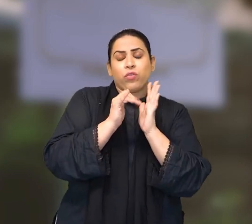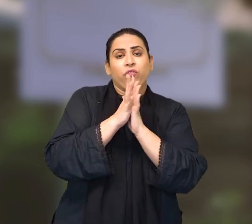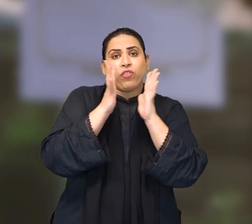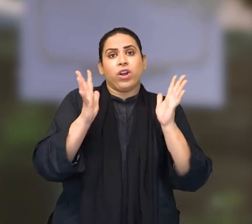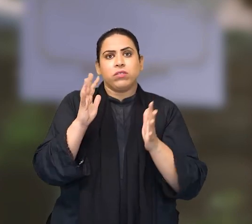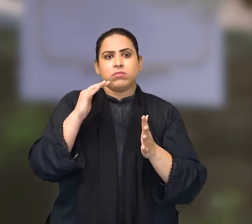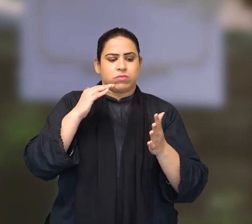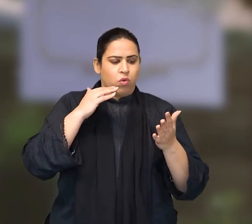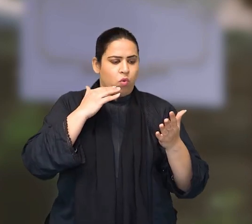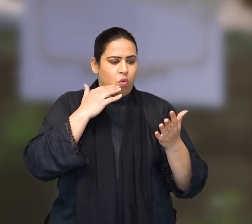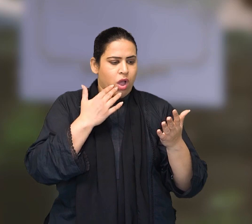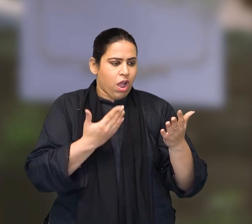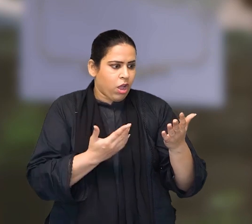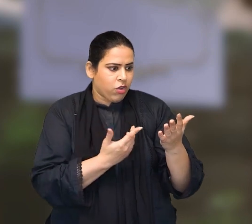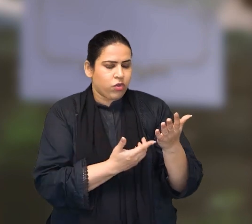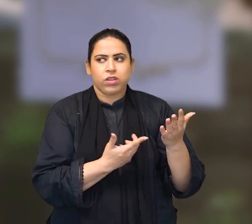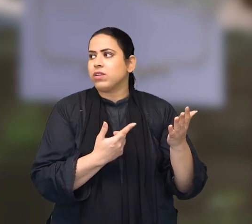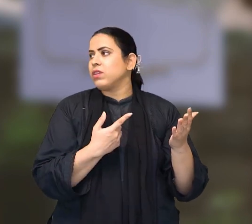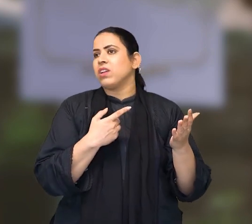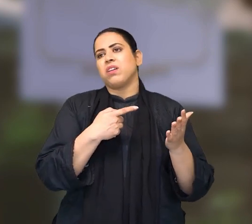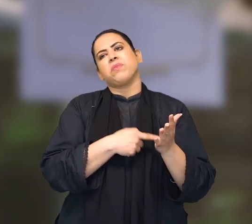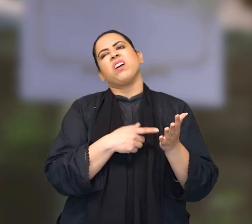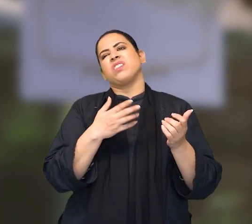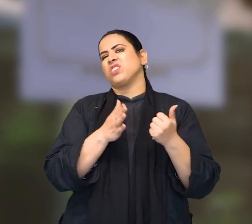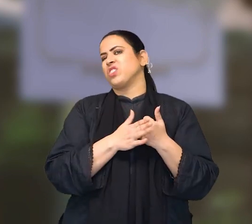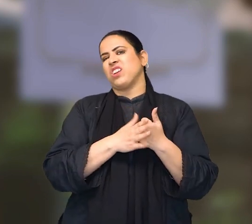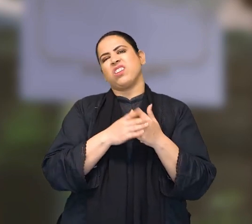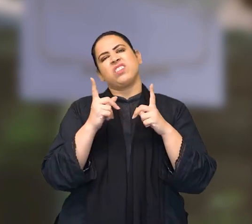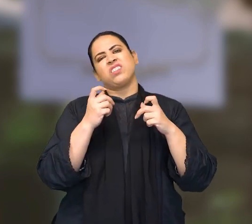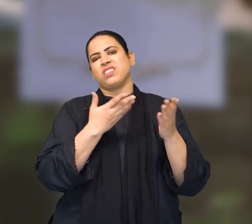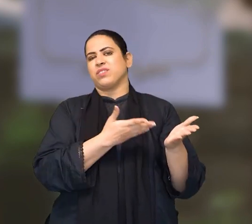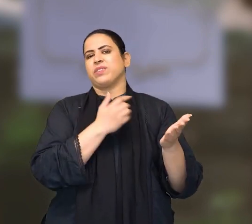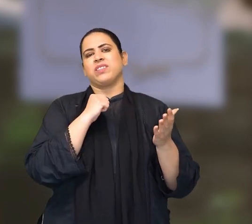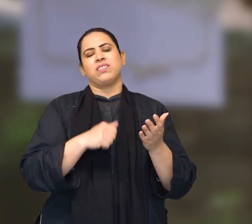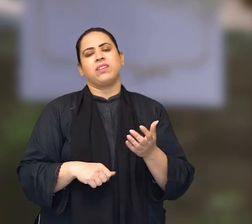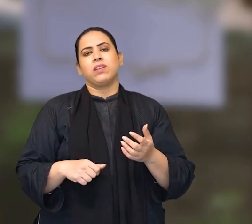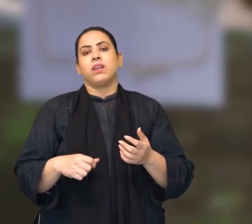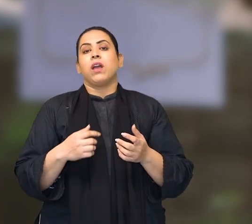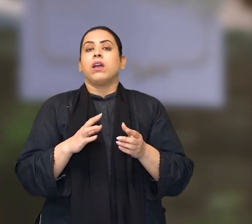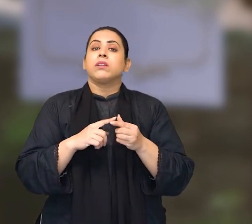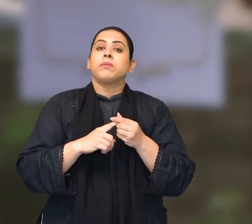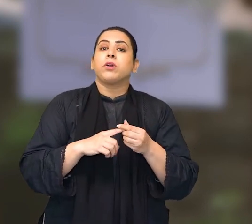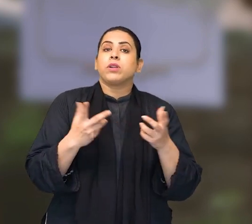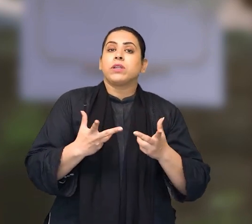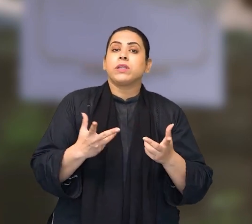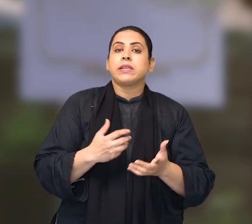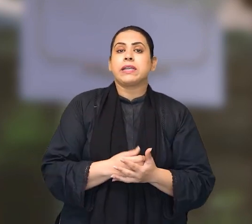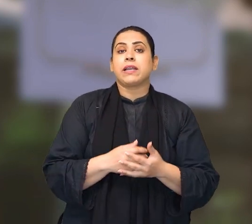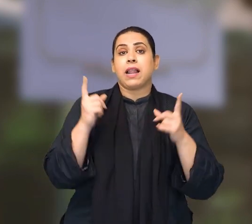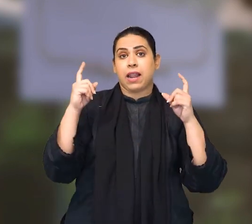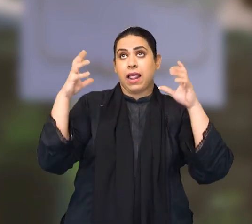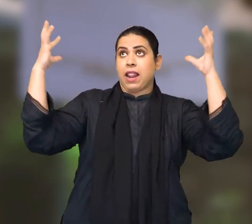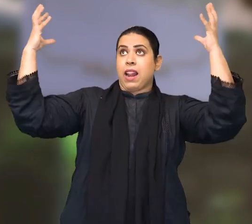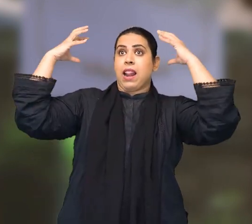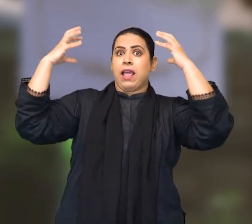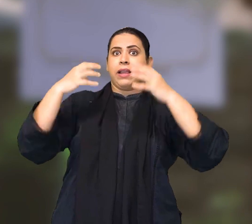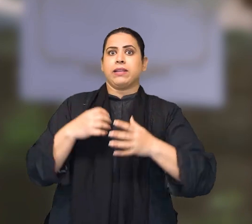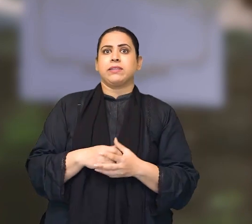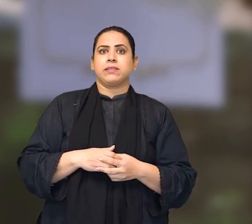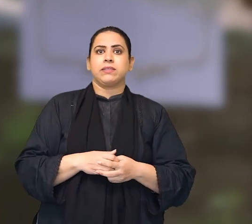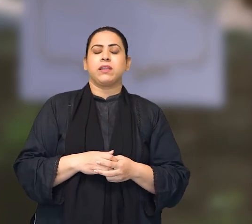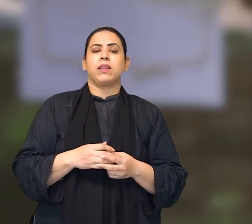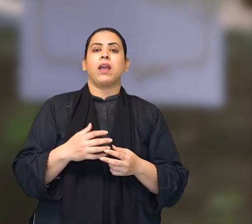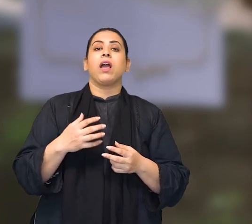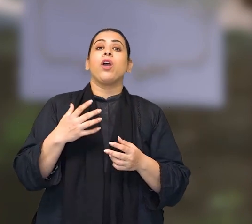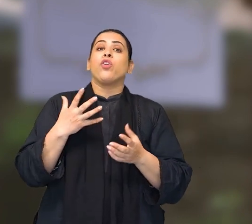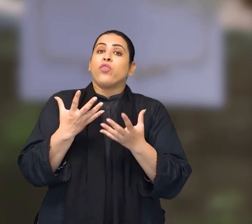इंस्पायर्ड. वी वांट कि यार हमारी शादी भी ऐसे हो और it's an important day of your life. ज़ाहिर बात है you want your wedding to be big, you